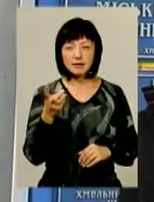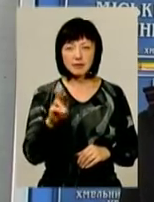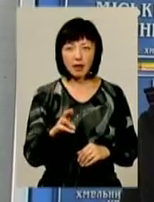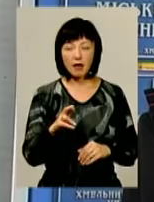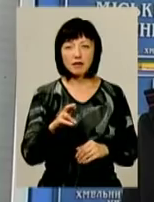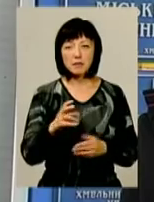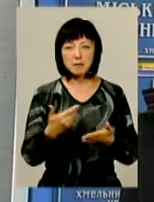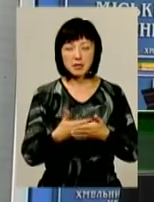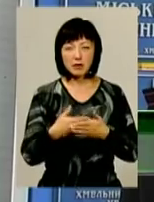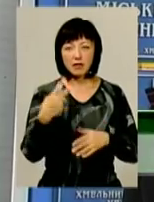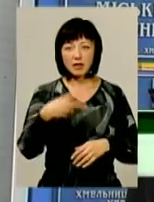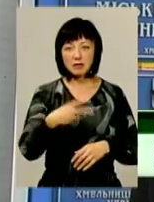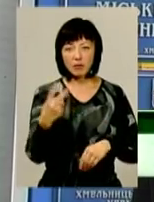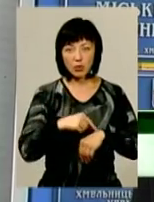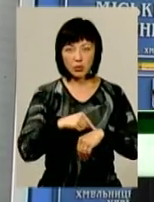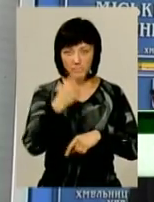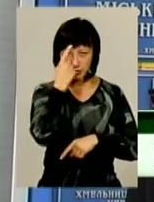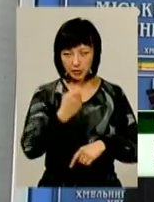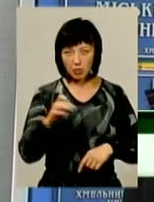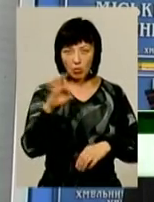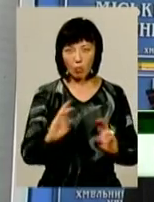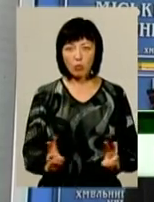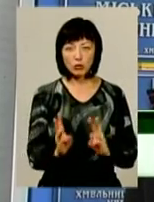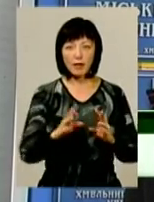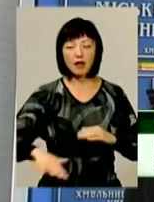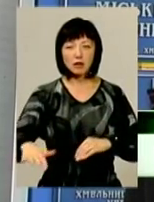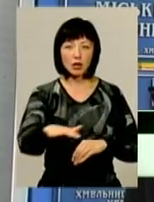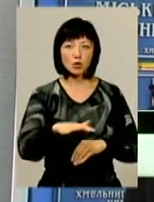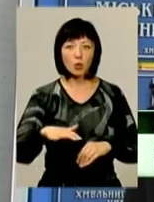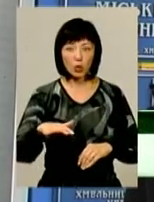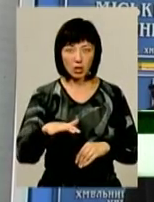зв'язку оперативно-рятувальної частини поступило повідомлення про пожежу на території